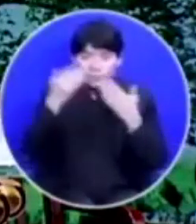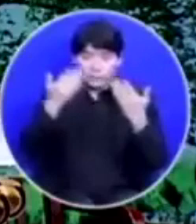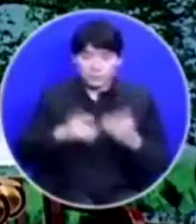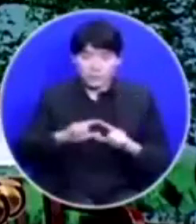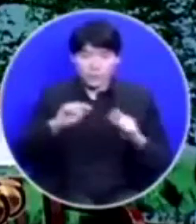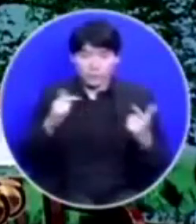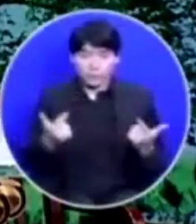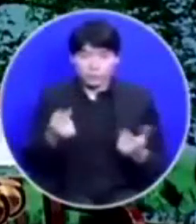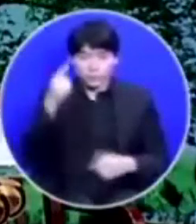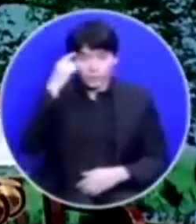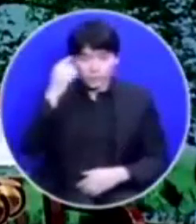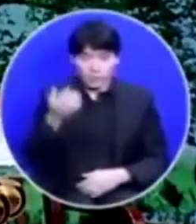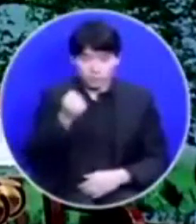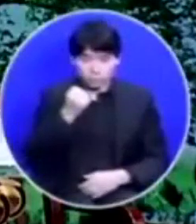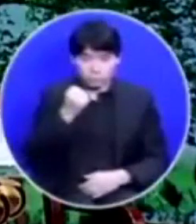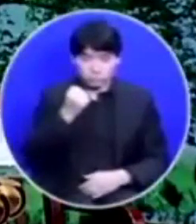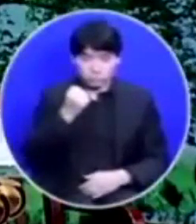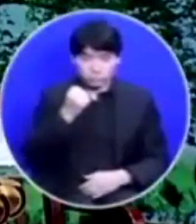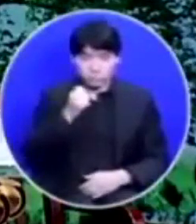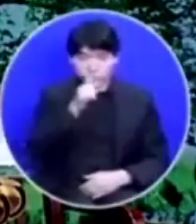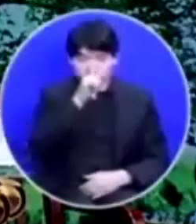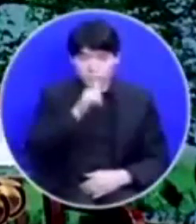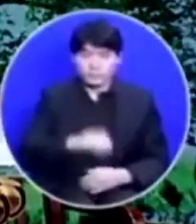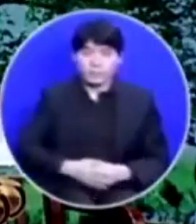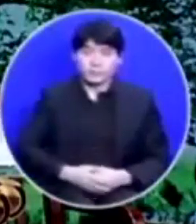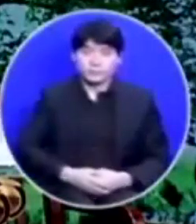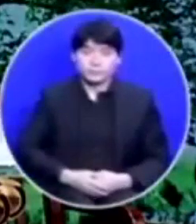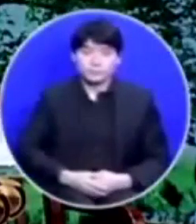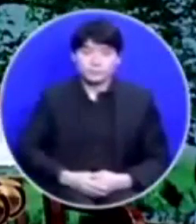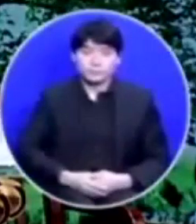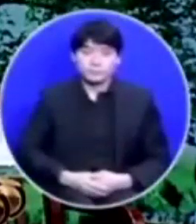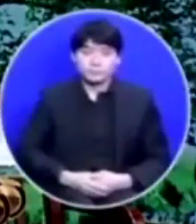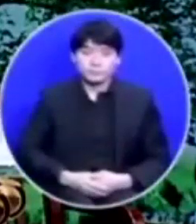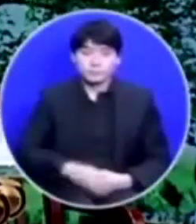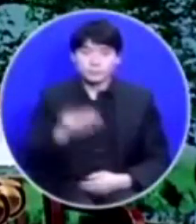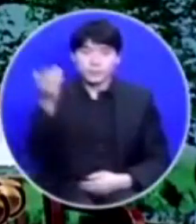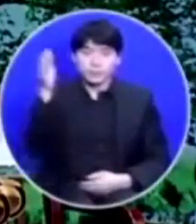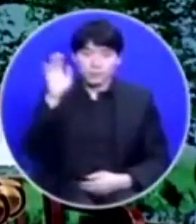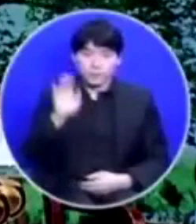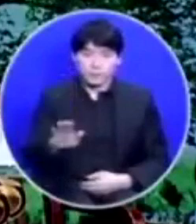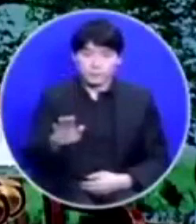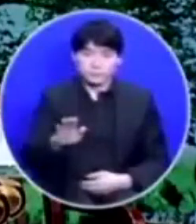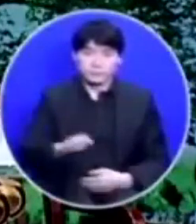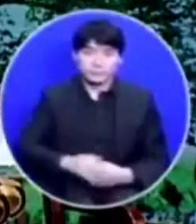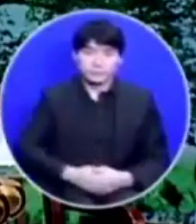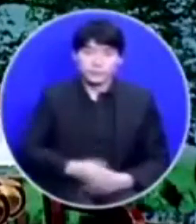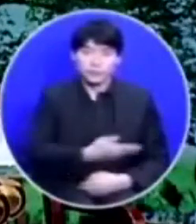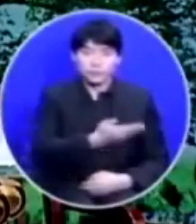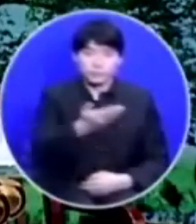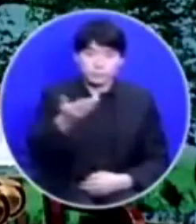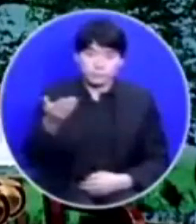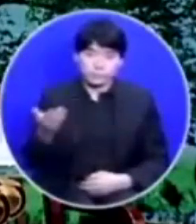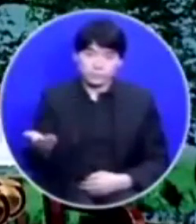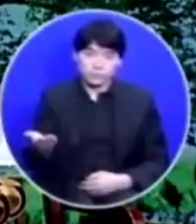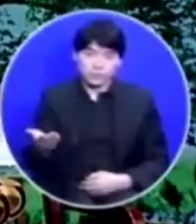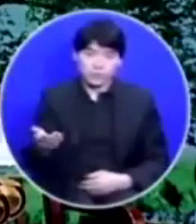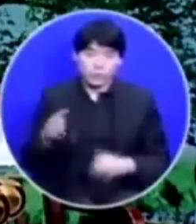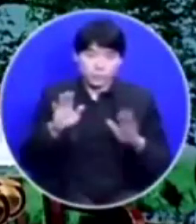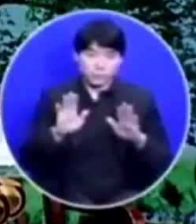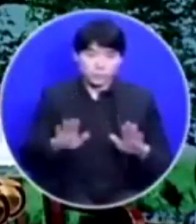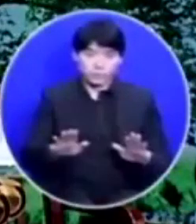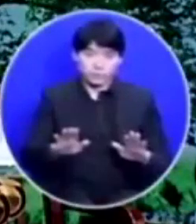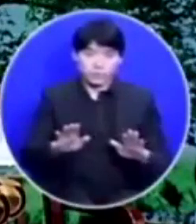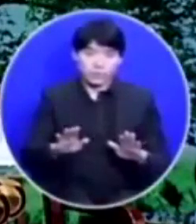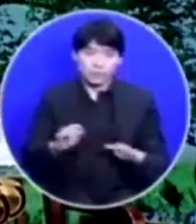텐데 라는 생각을 하기도 합니다 그러나 여러분 오늘